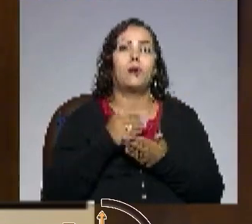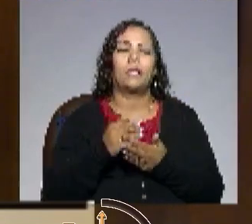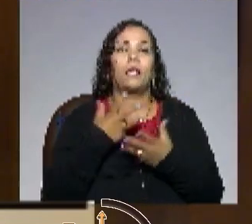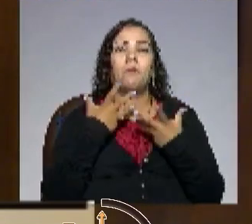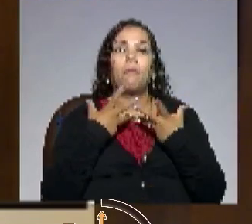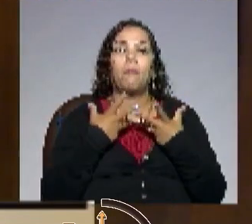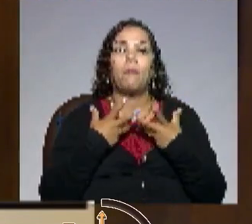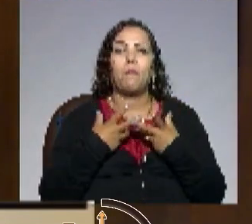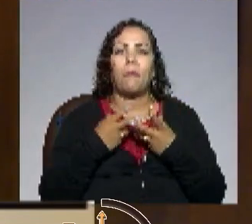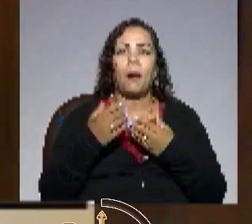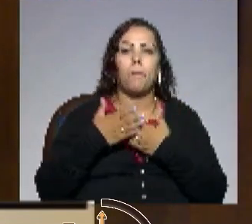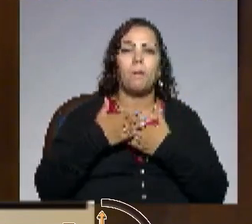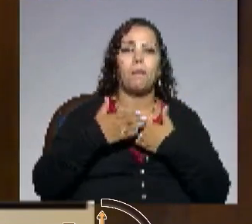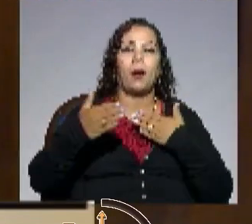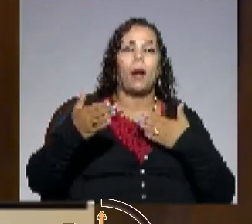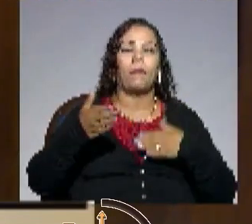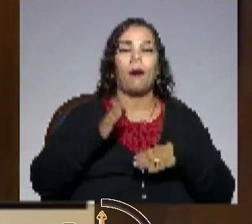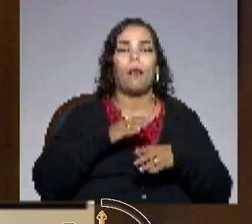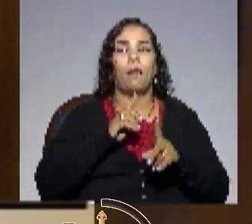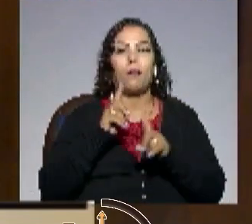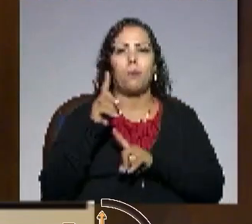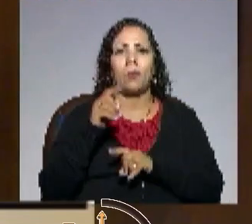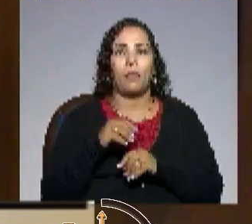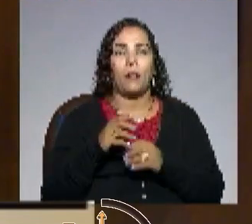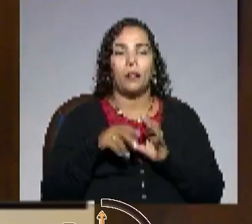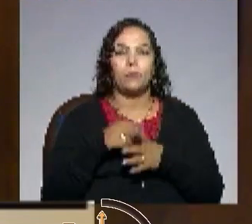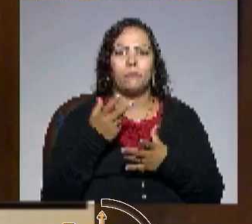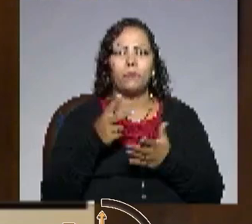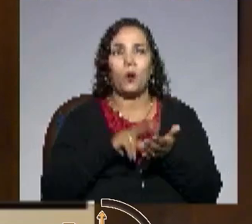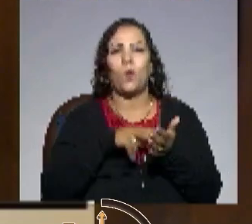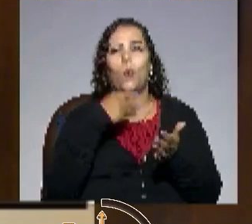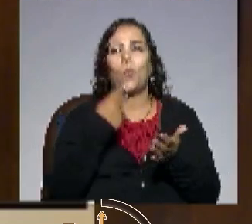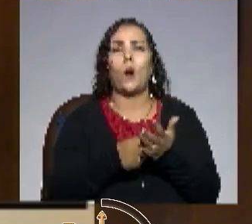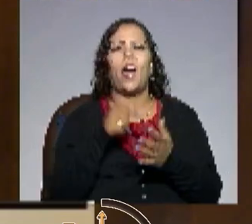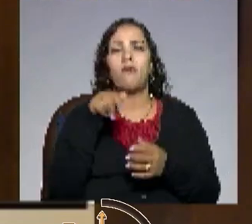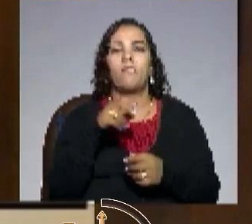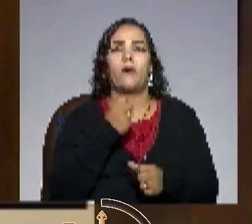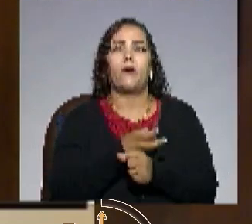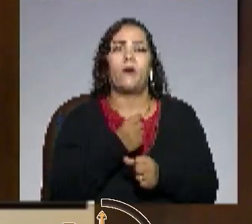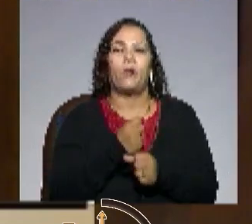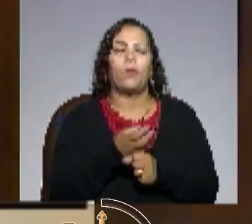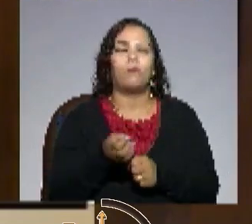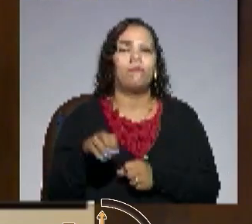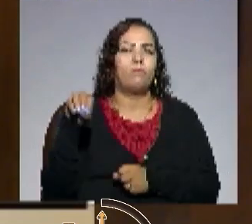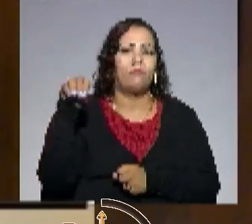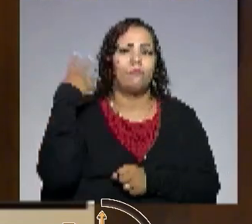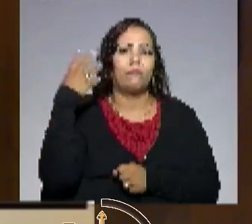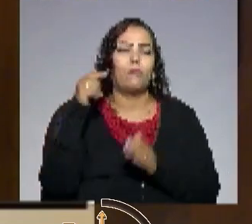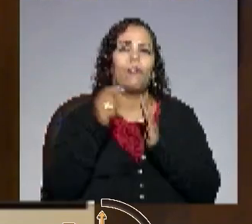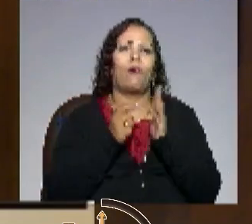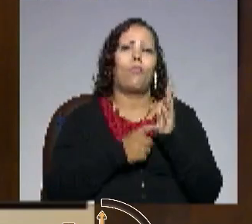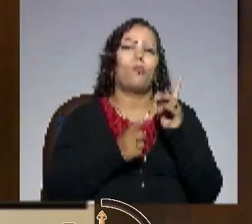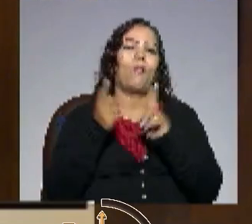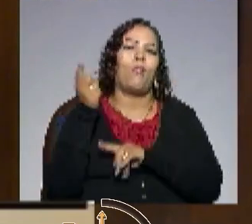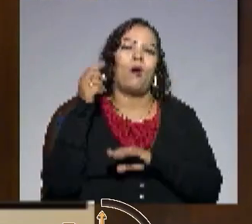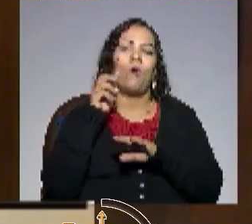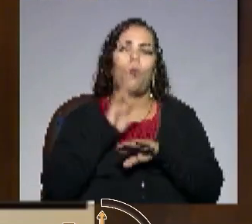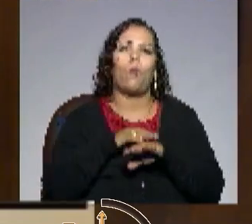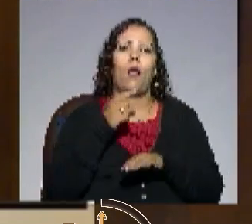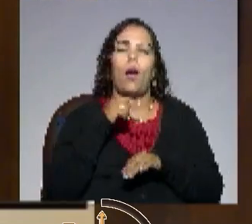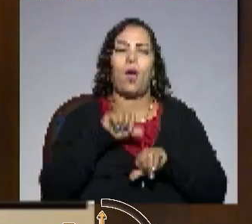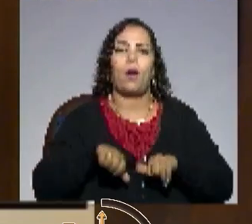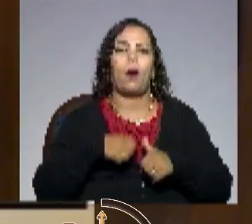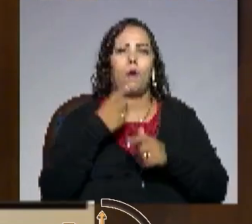بعد عن ربنا كلمه بعد عن ربنا يعني واقع في الخطيه واهمل وصيه الله وشريعه الله